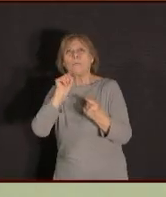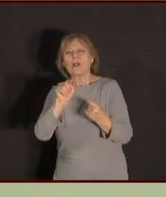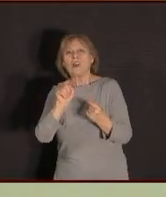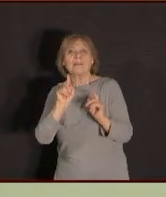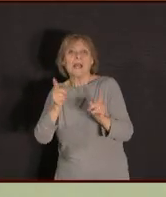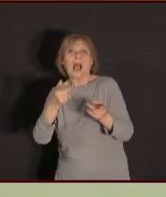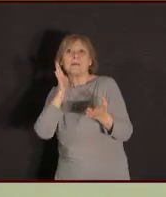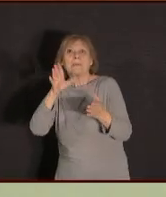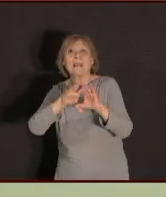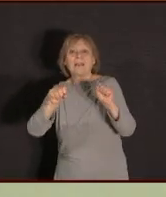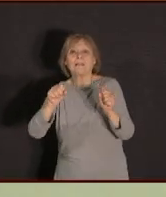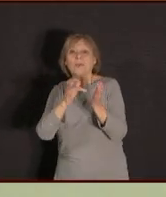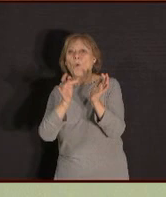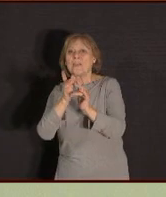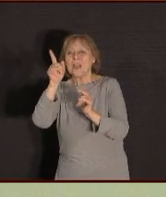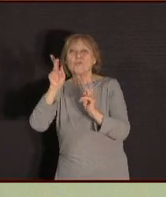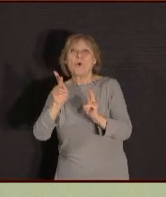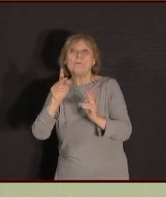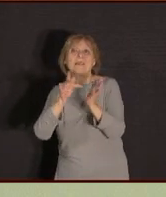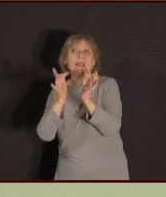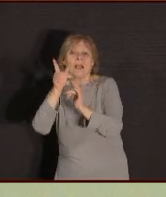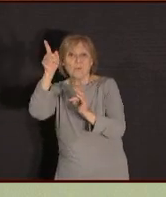bi storil Jezus, kako bi se On približal.